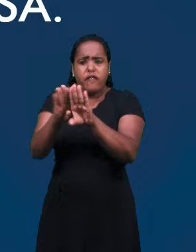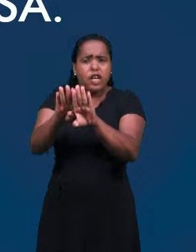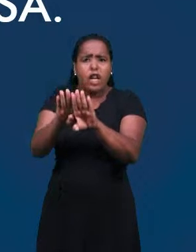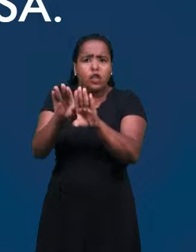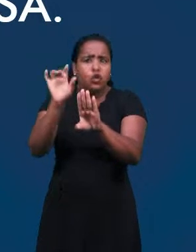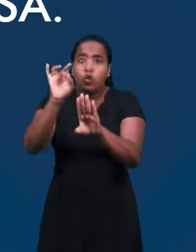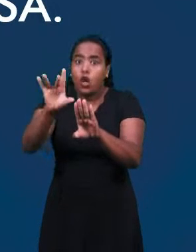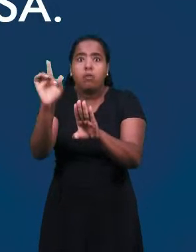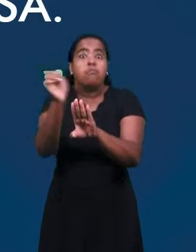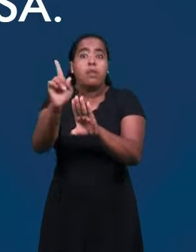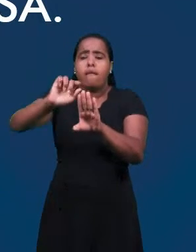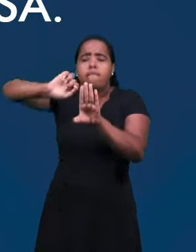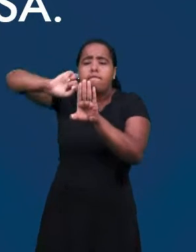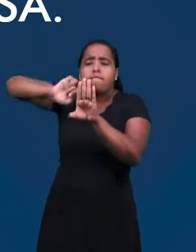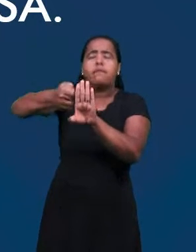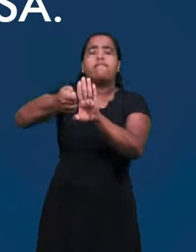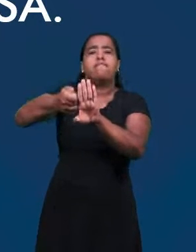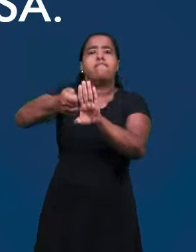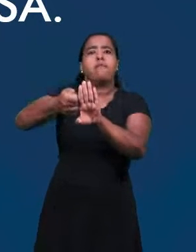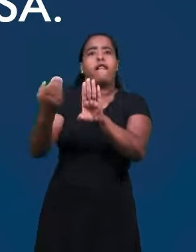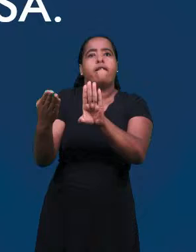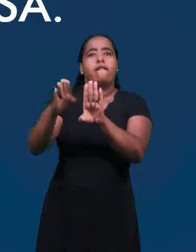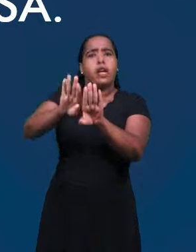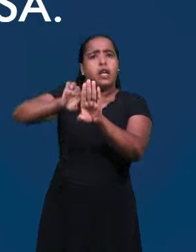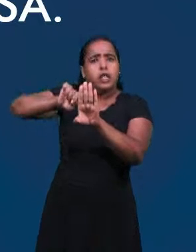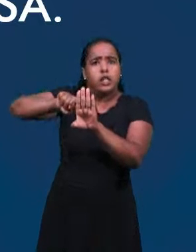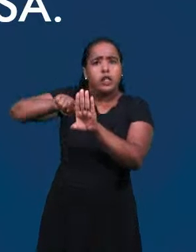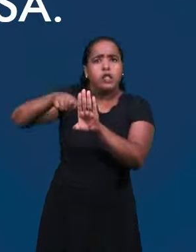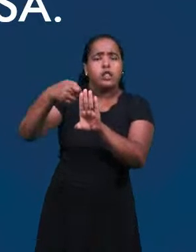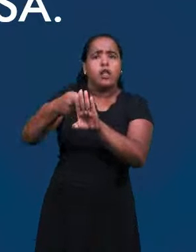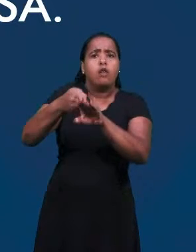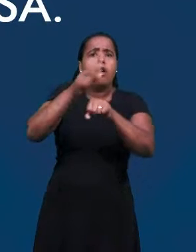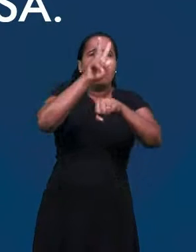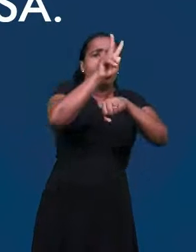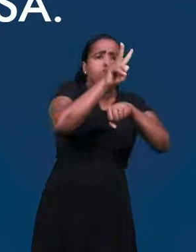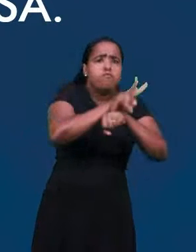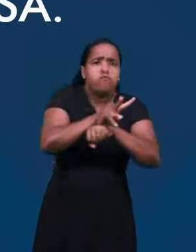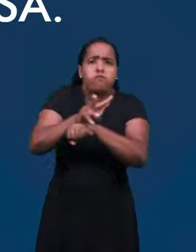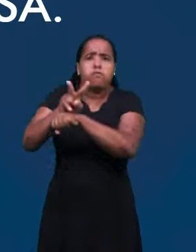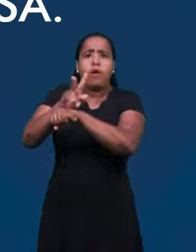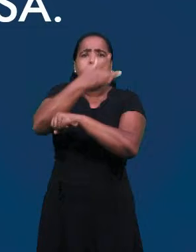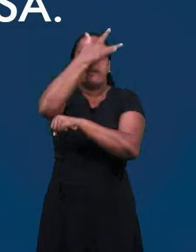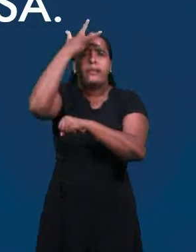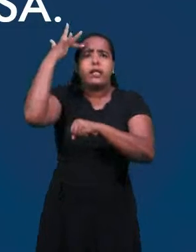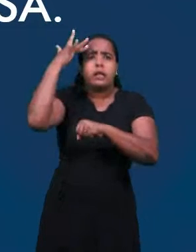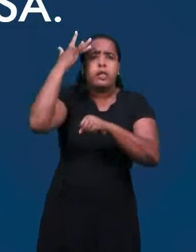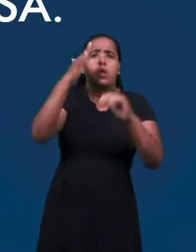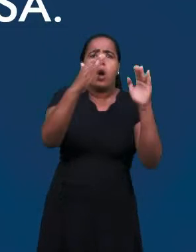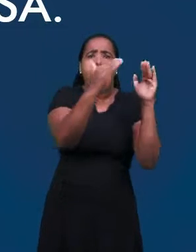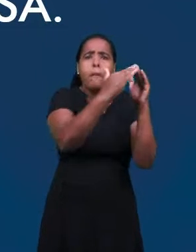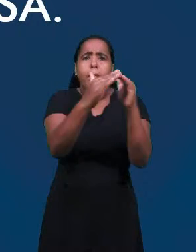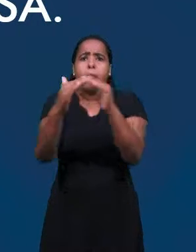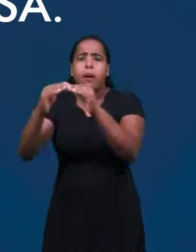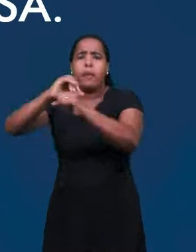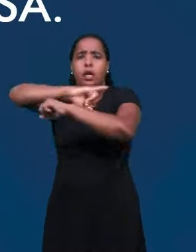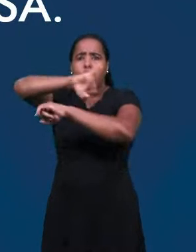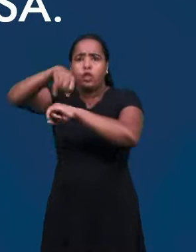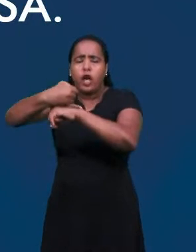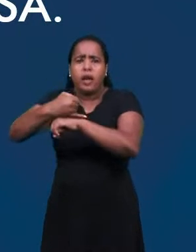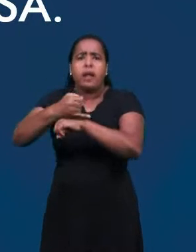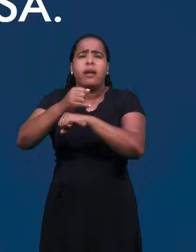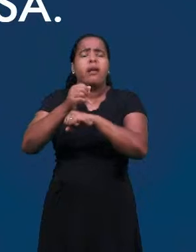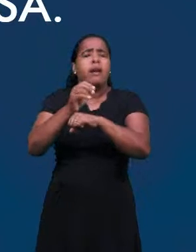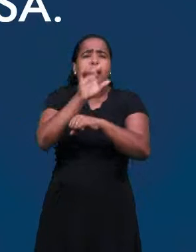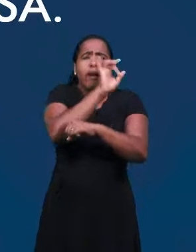И поставил я стражами жителей Иерусалима, каждого на стражу